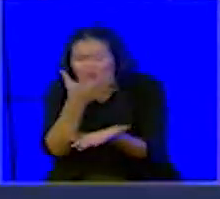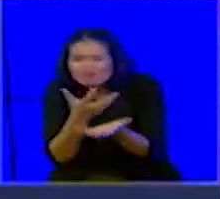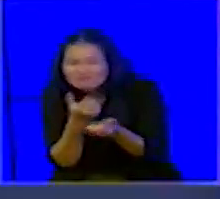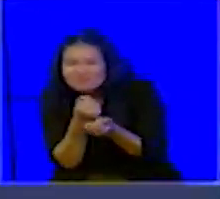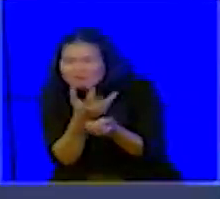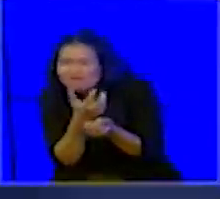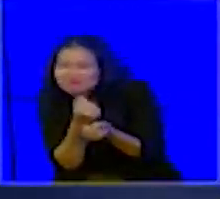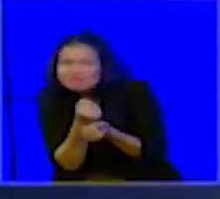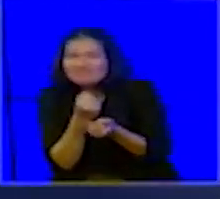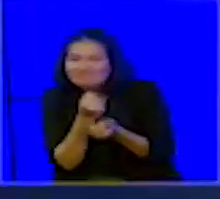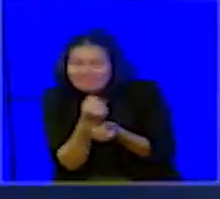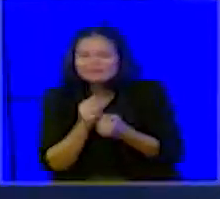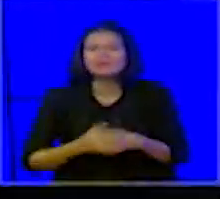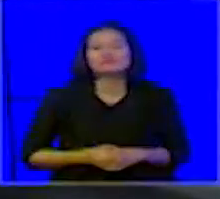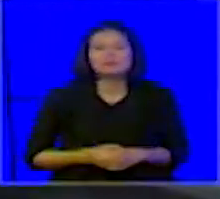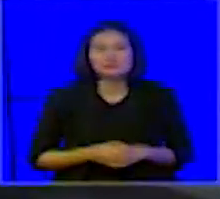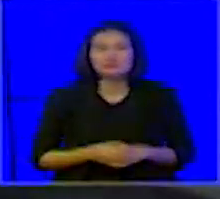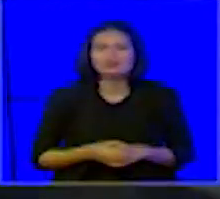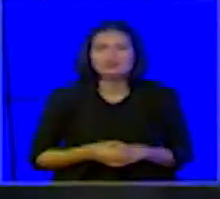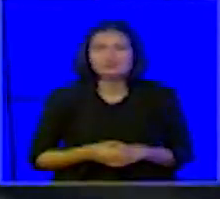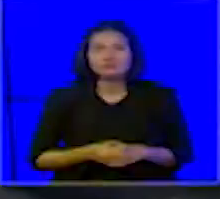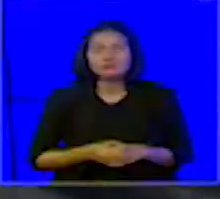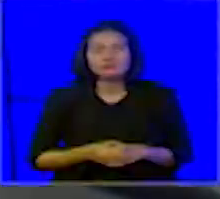budaya ketimuran kita.